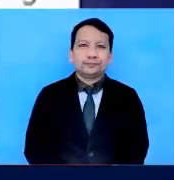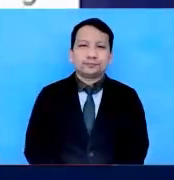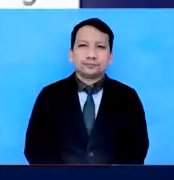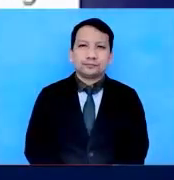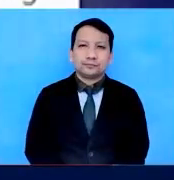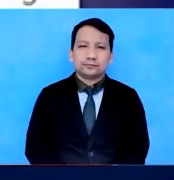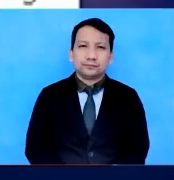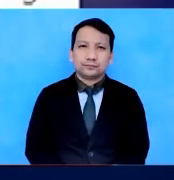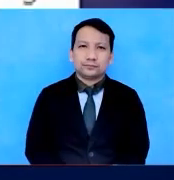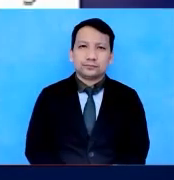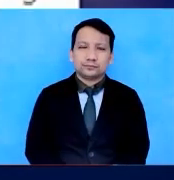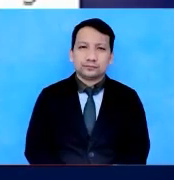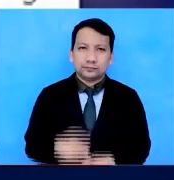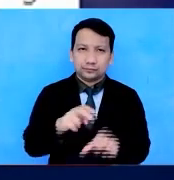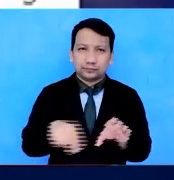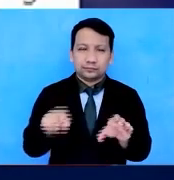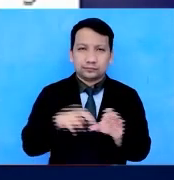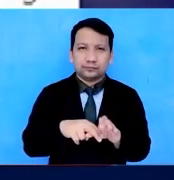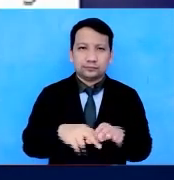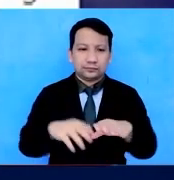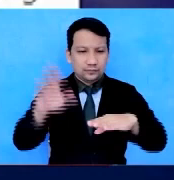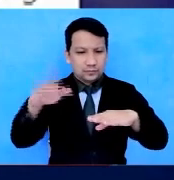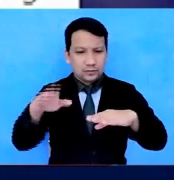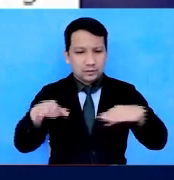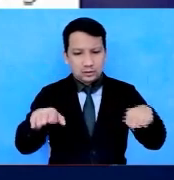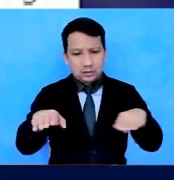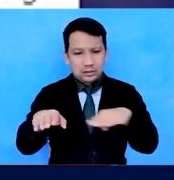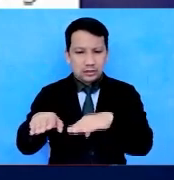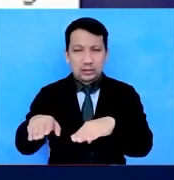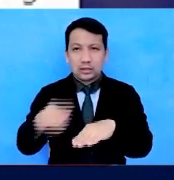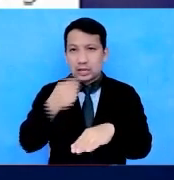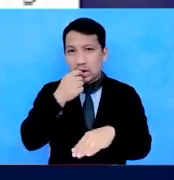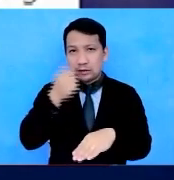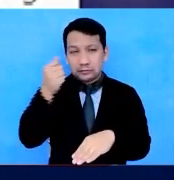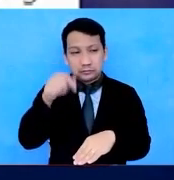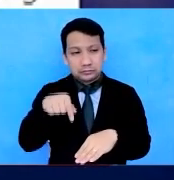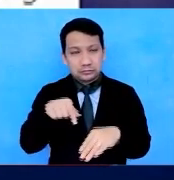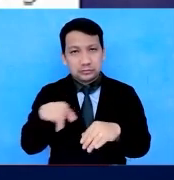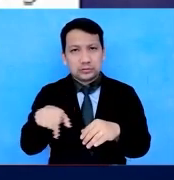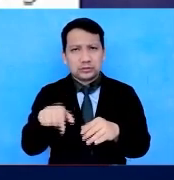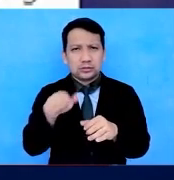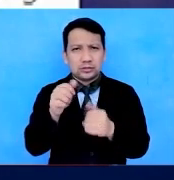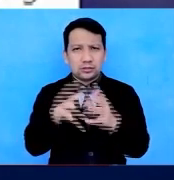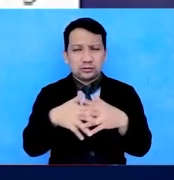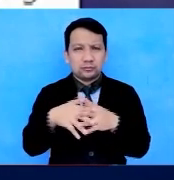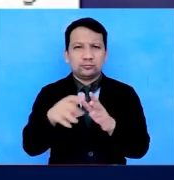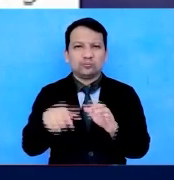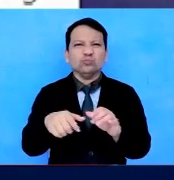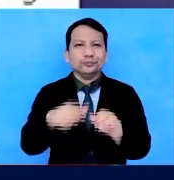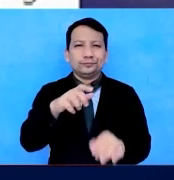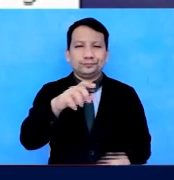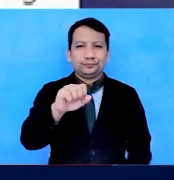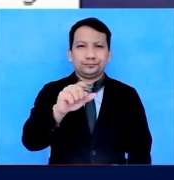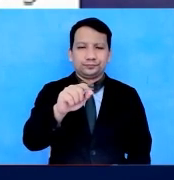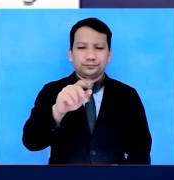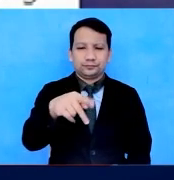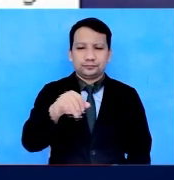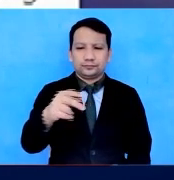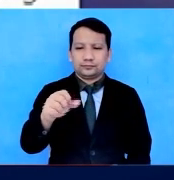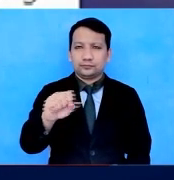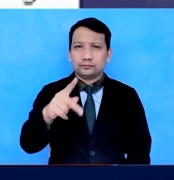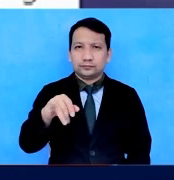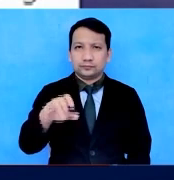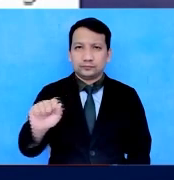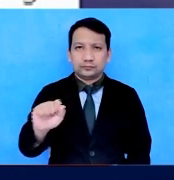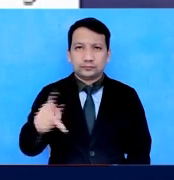Habang nasa passenger seat, pinara at pinatabi ng traffic enforcer ang sinasakyan ng American band na si Stephen Speaks. Beating the red light daw